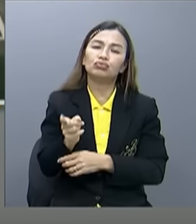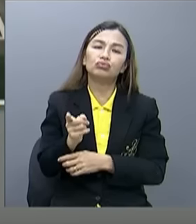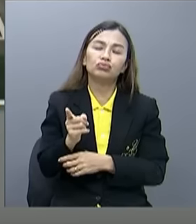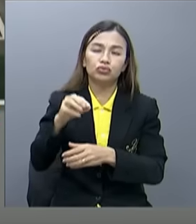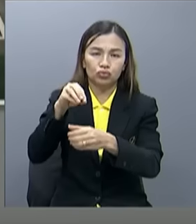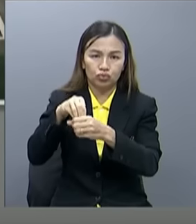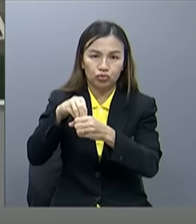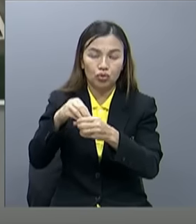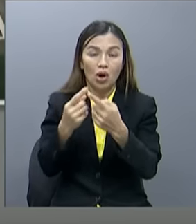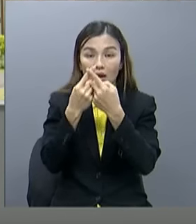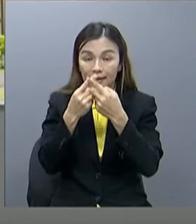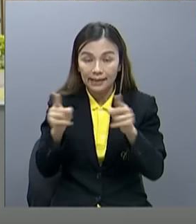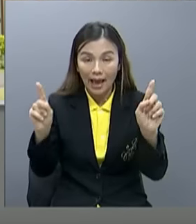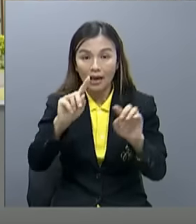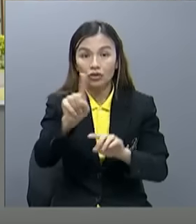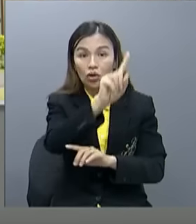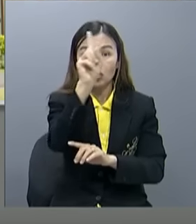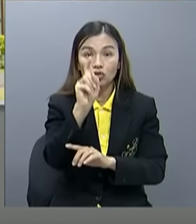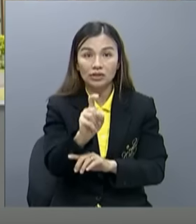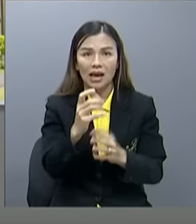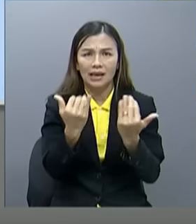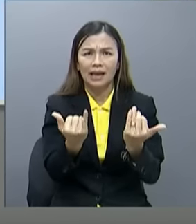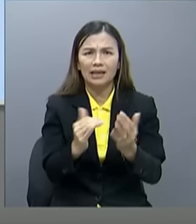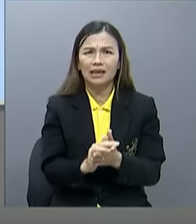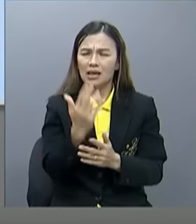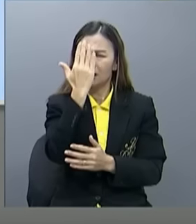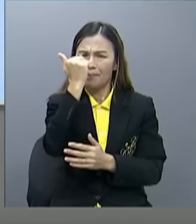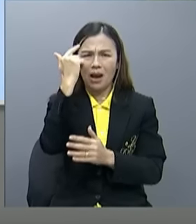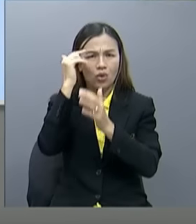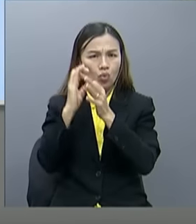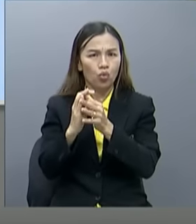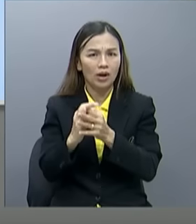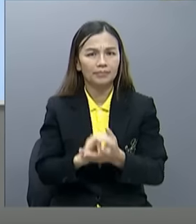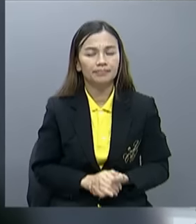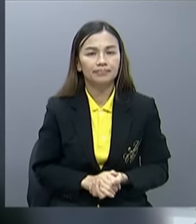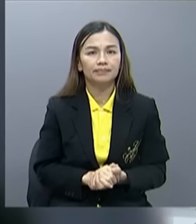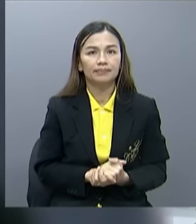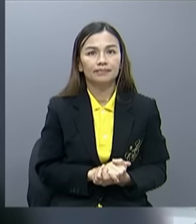แต่แล้วคำถามก็คือทำไมครั้งนี้ถึงดูจะถูกกังวลอย่างมากล่ะคะ